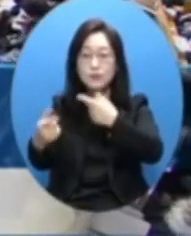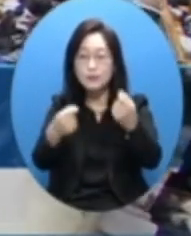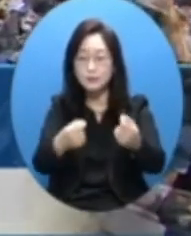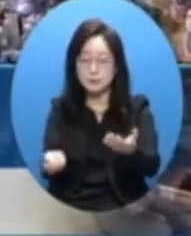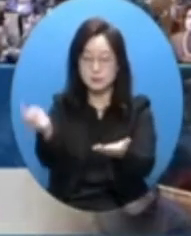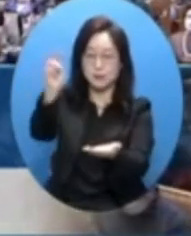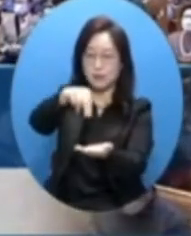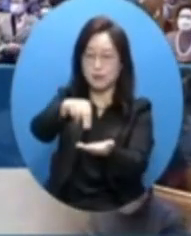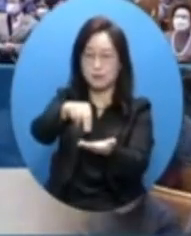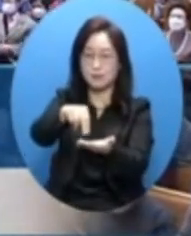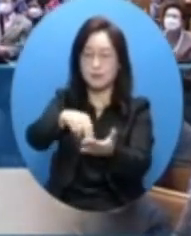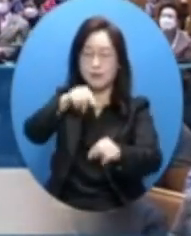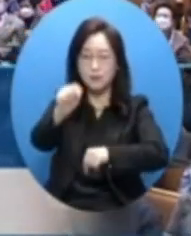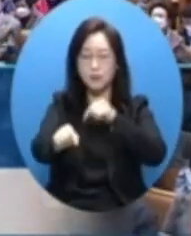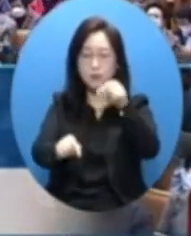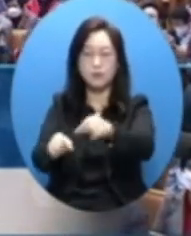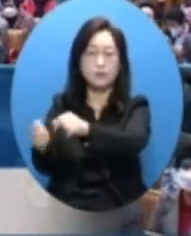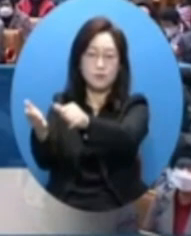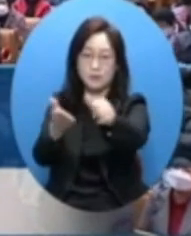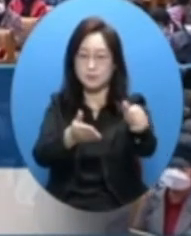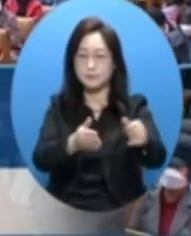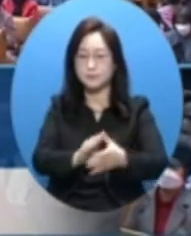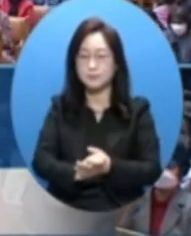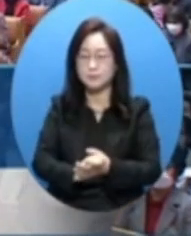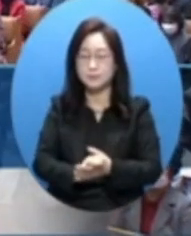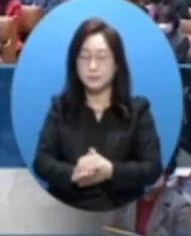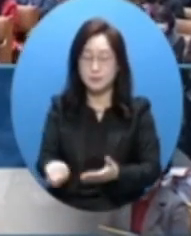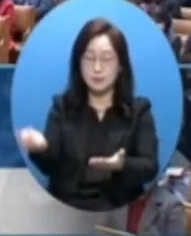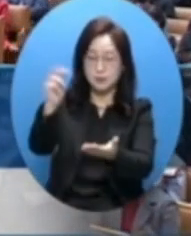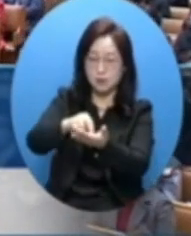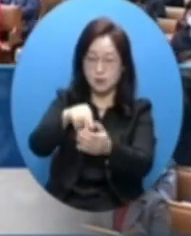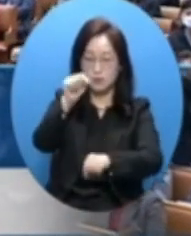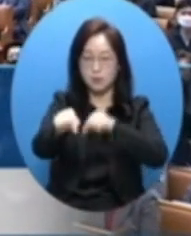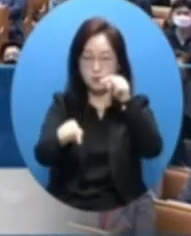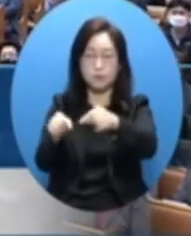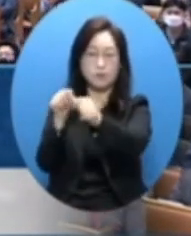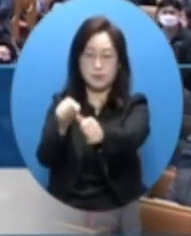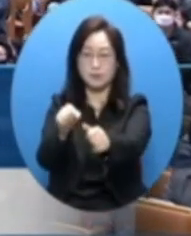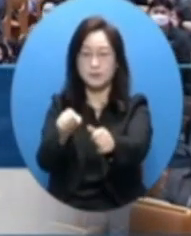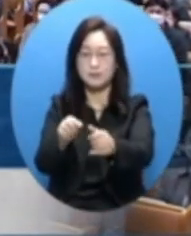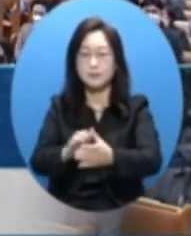일어나 걸어라 일어나 걸어라